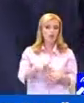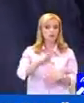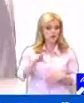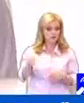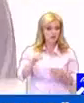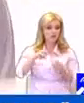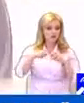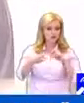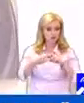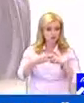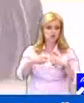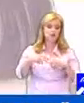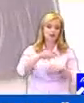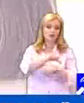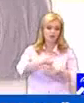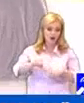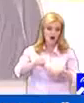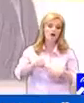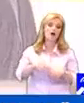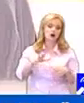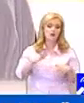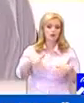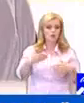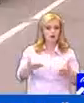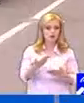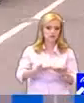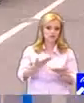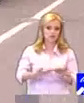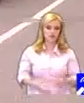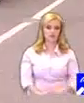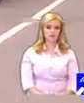de Frontiere vine cu unele recomandări pe care le puteți urmări în Telejurnal.